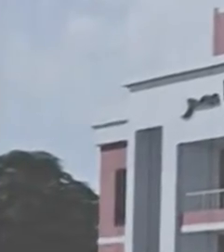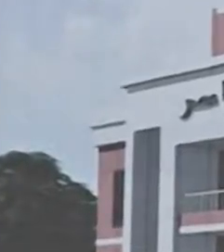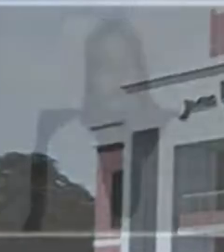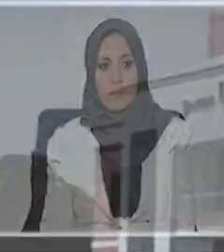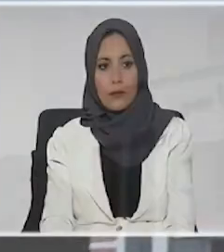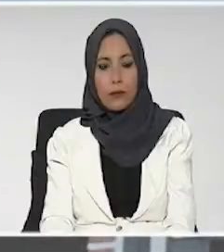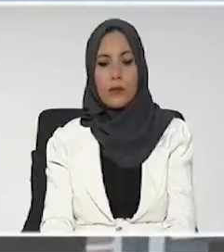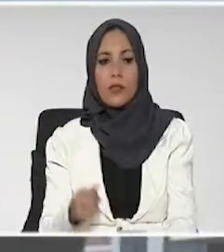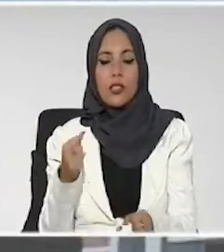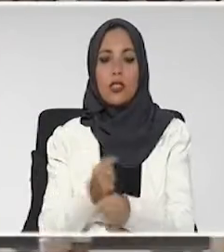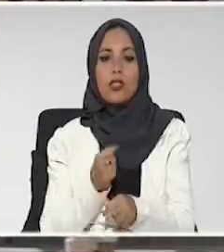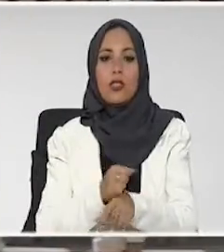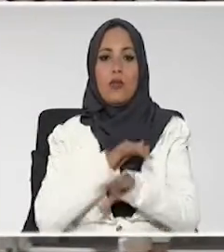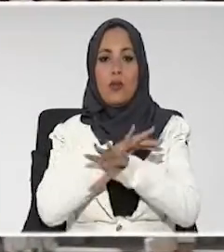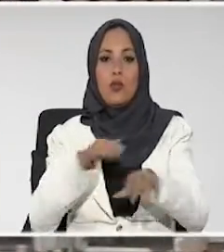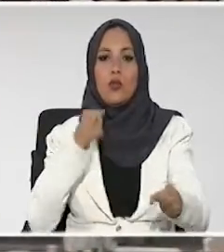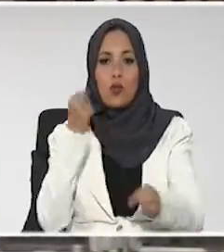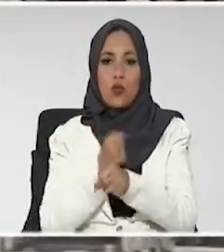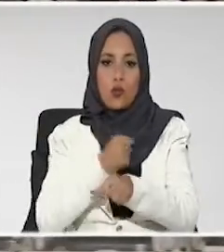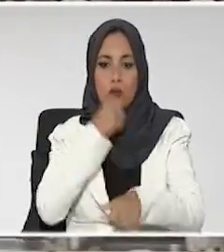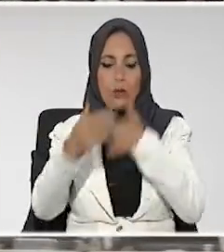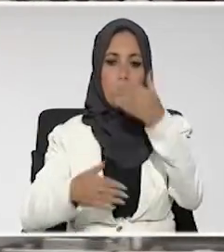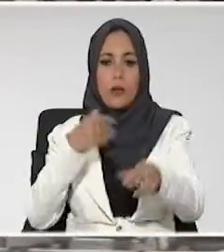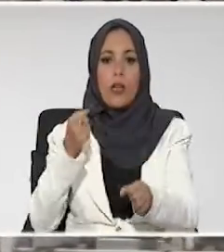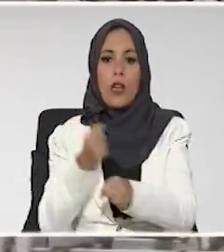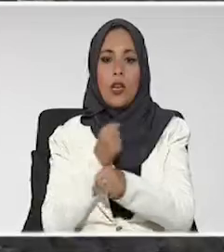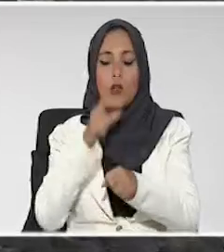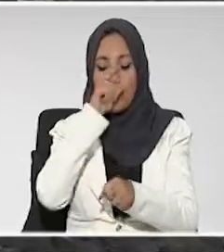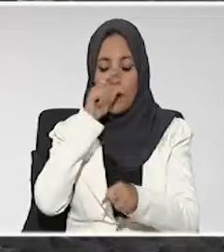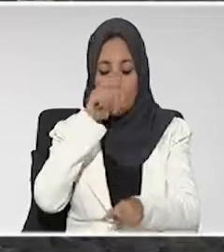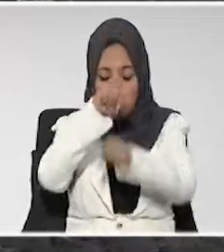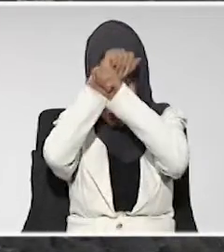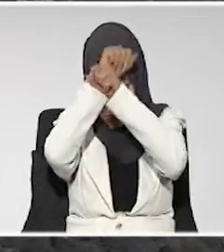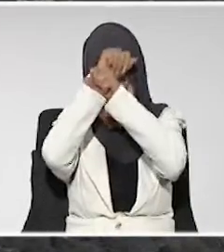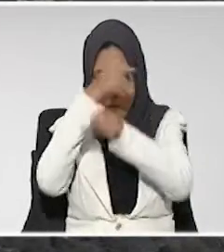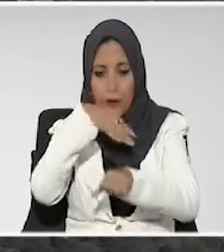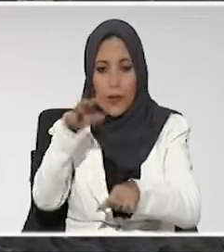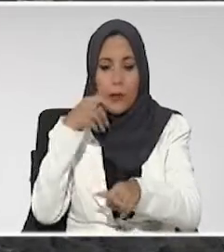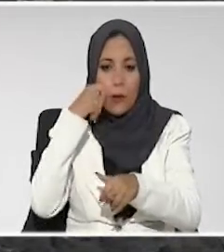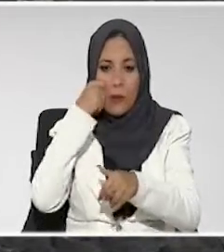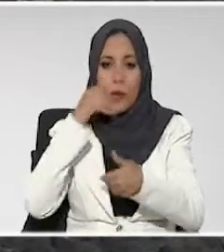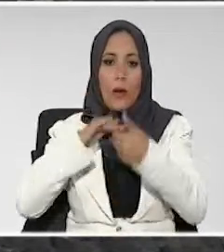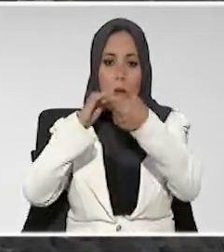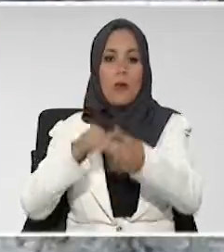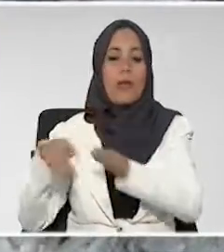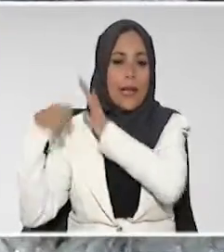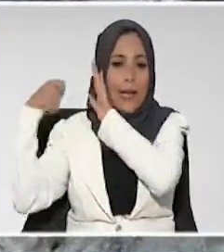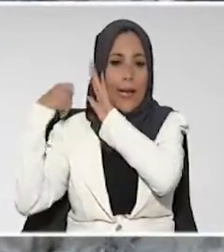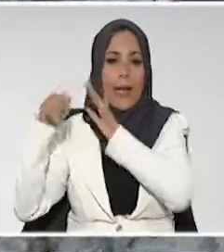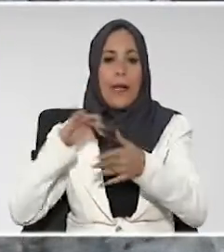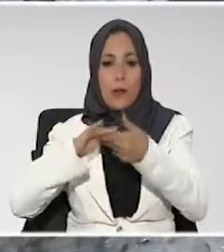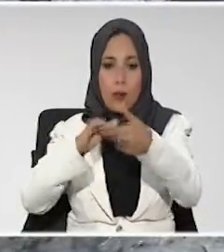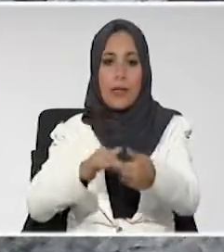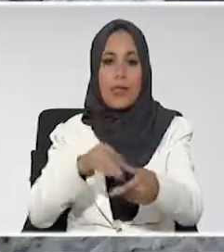يستمر العمل على قدم وساق في تطوير قرى محافظة المنوفية ضمن المبادرة الرئاسية حياة كريمة،